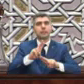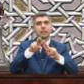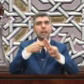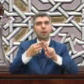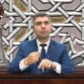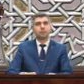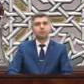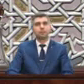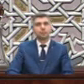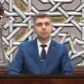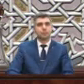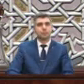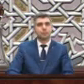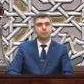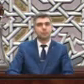على السؤال.